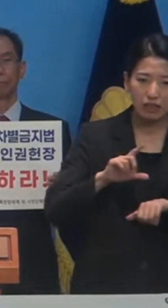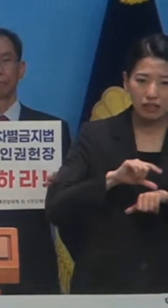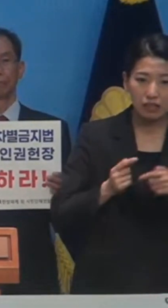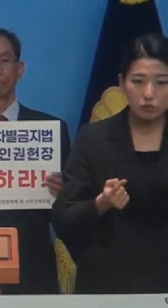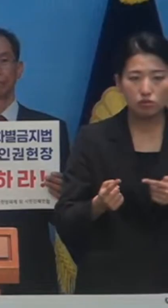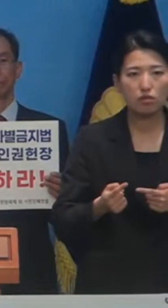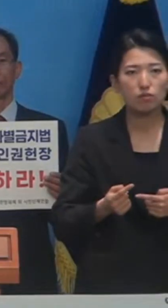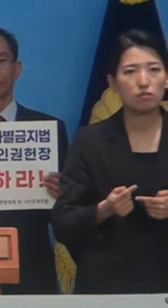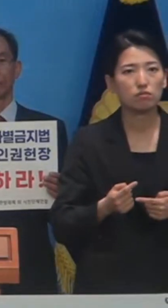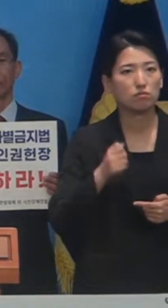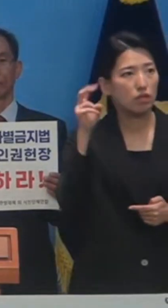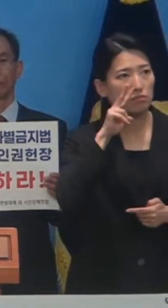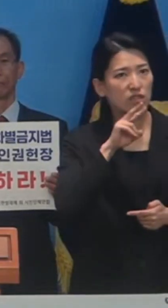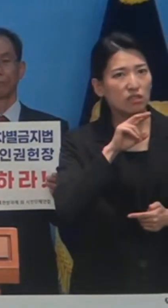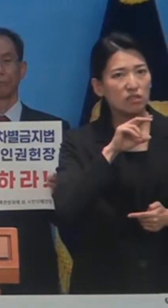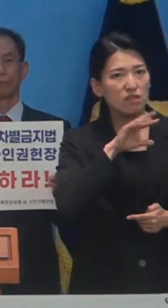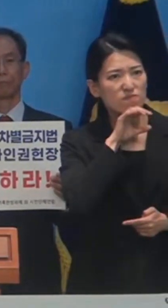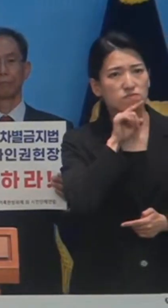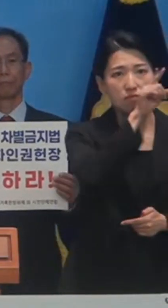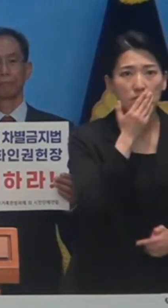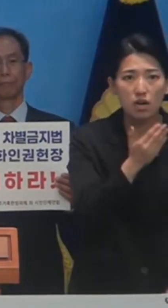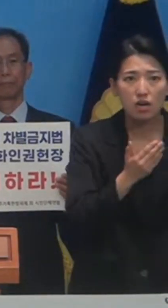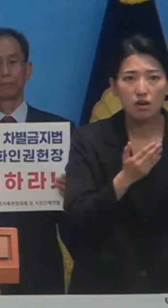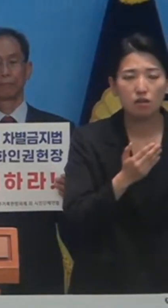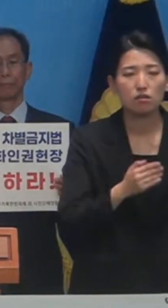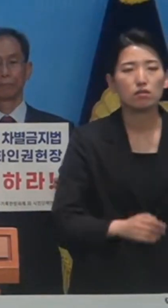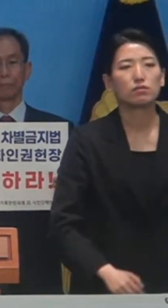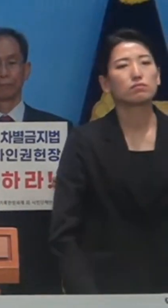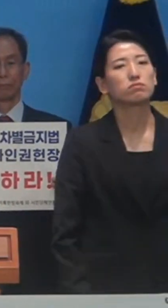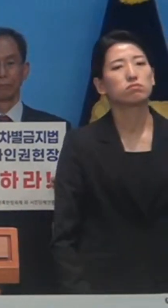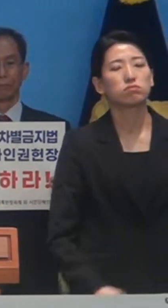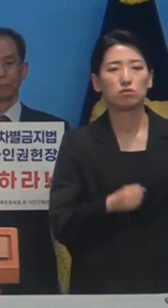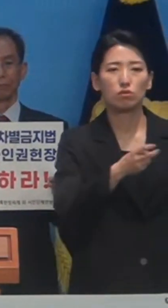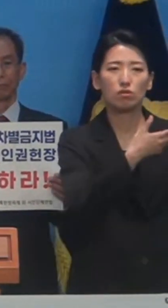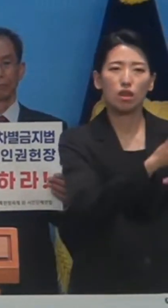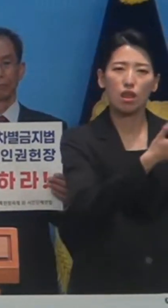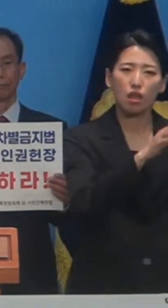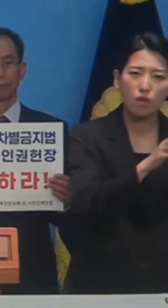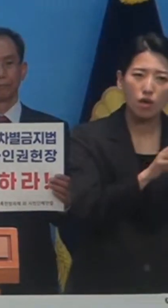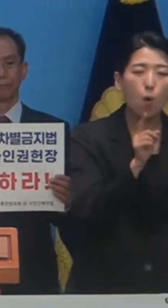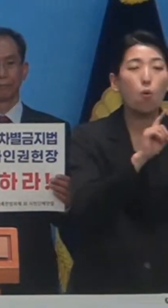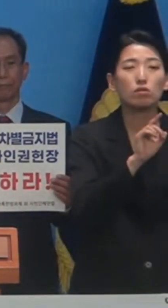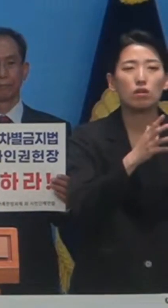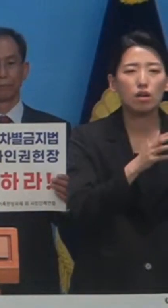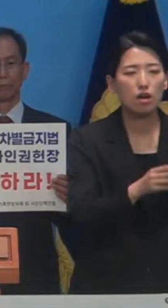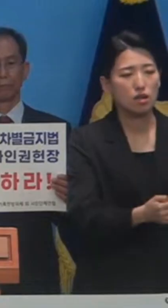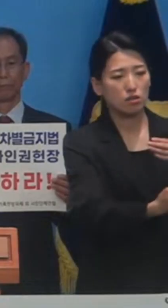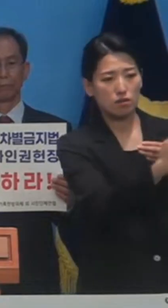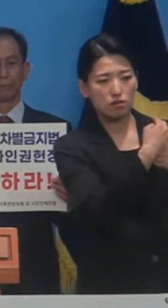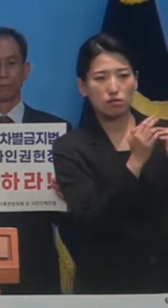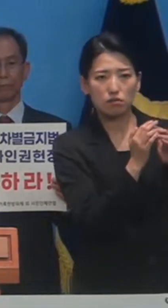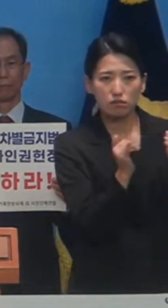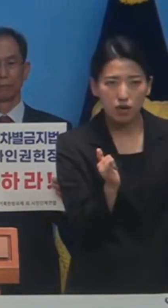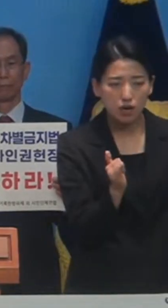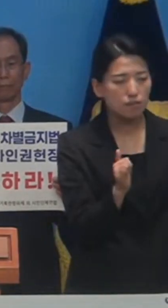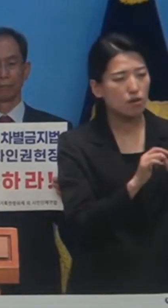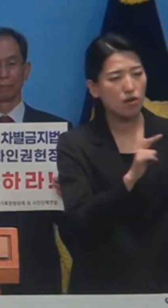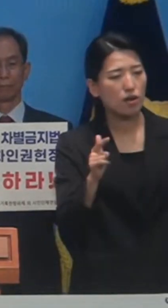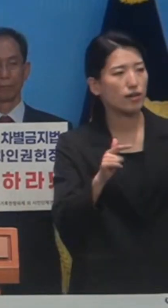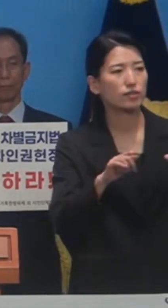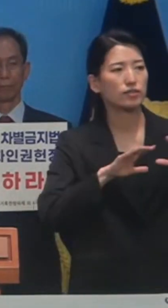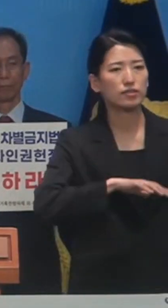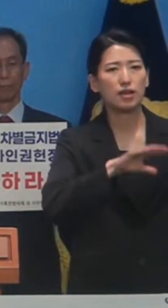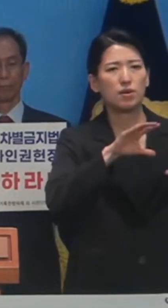이 헌장은 출신국가, 국적, 이주 배경 등의 이유로 차별을